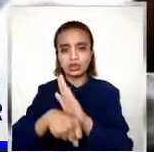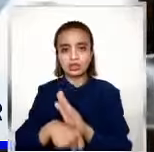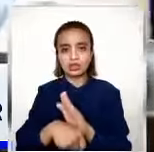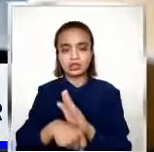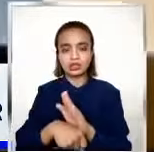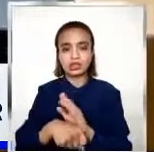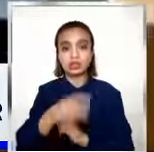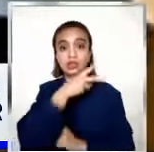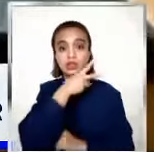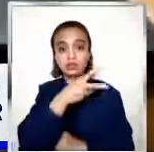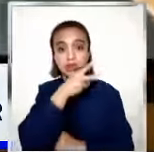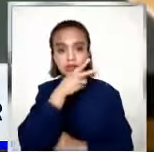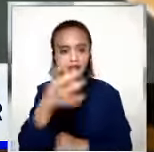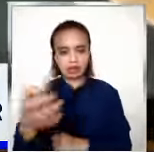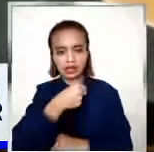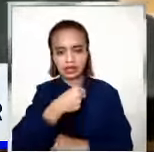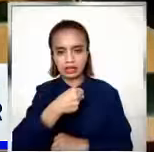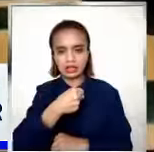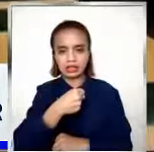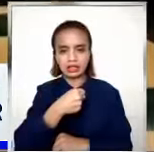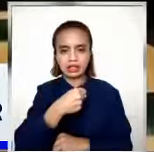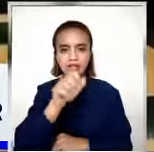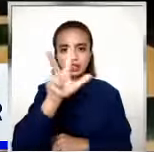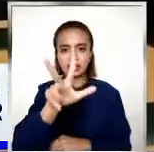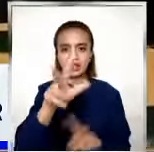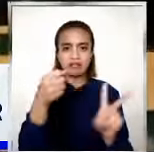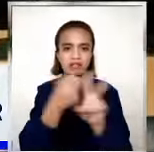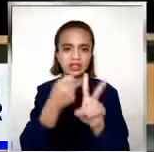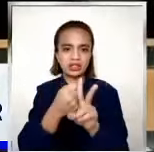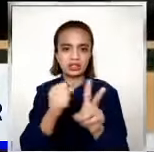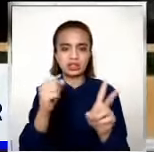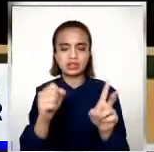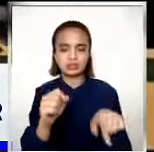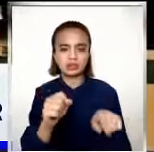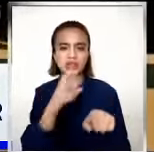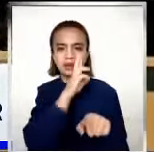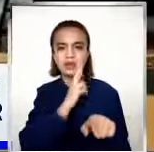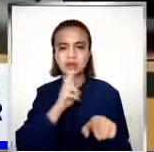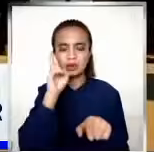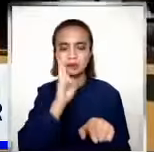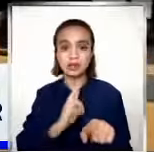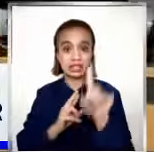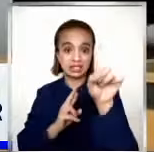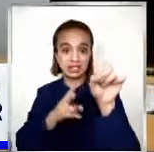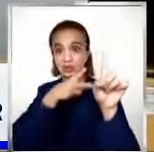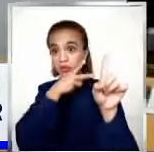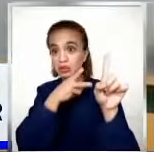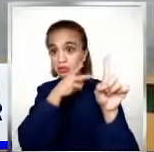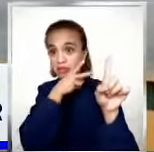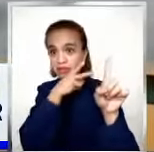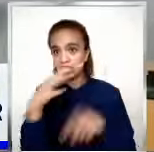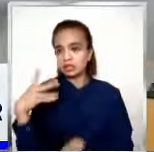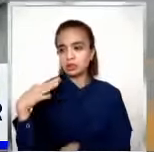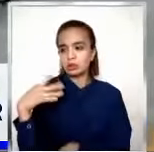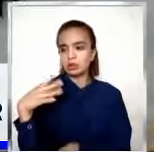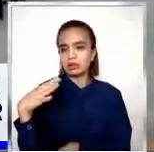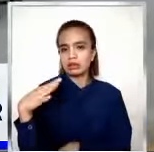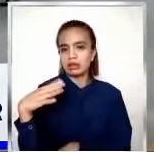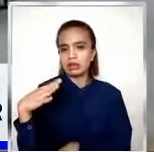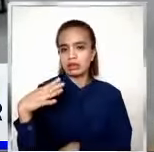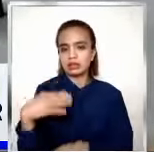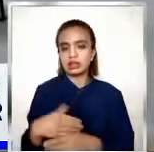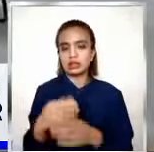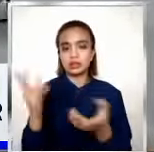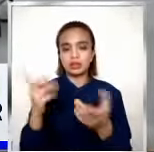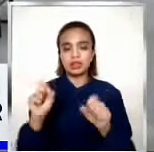mga cellphone ng tatlong biktimang pawang mga customer ng restaurant. Ang isa pang suspect, nakaabang na sa kanilang getaway vehicle na motor,